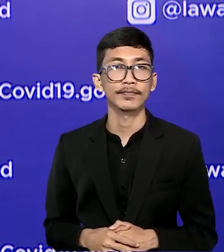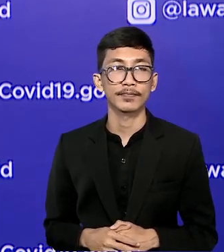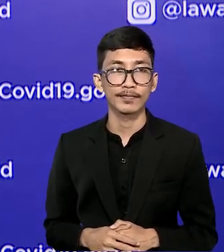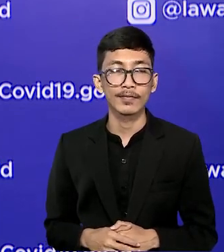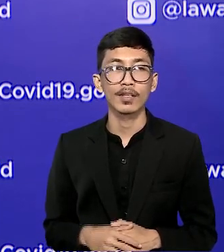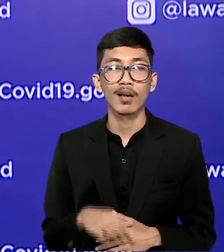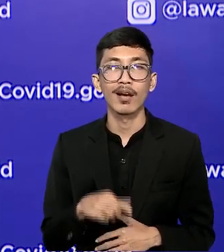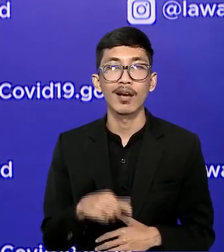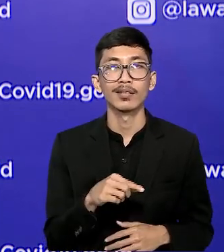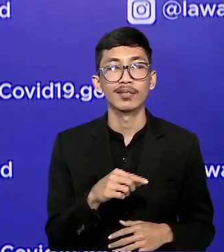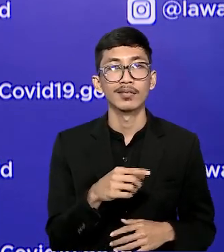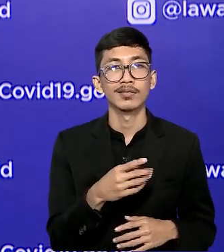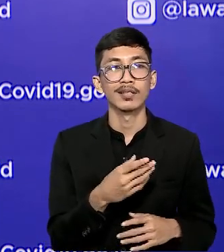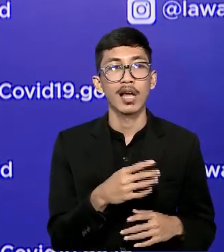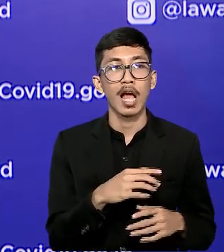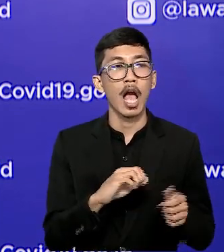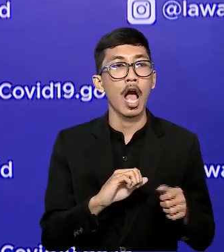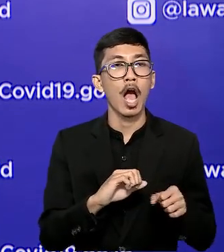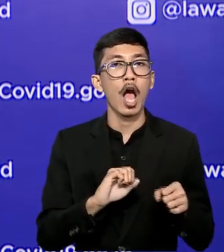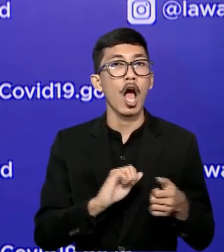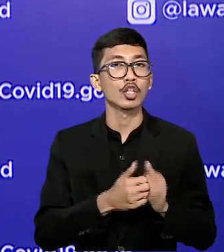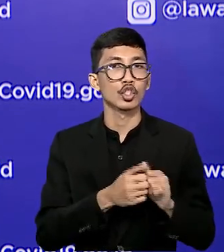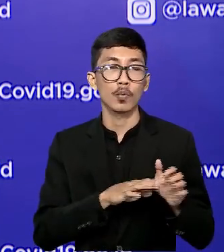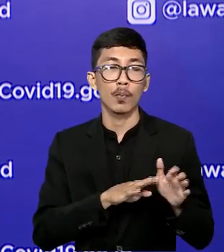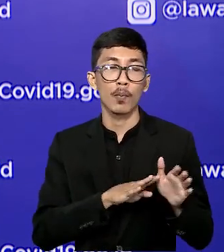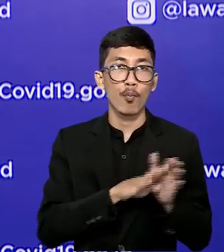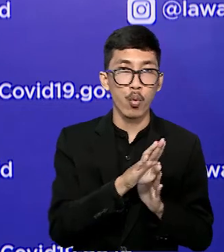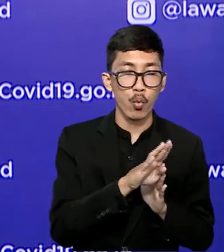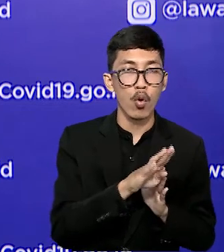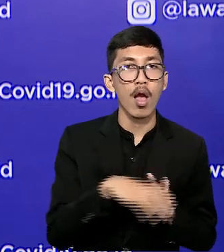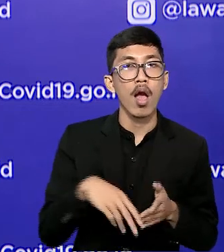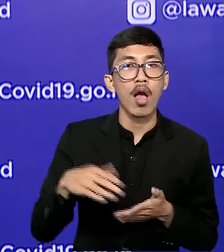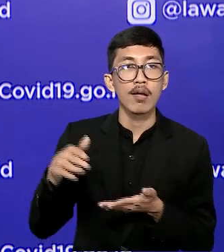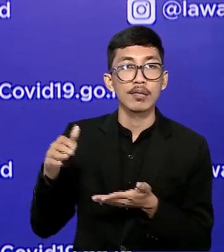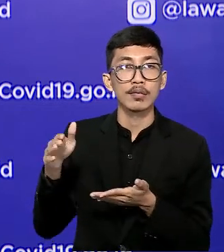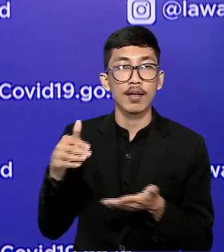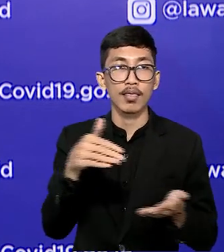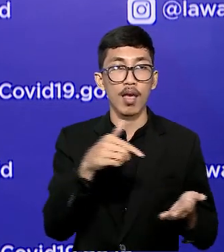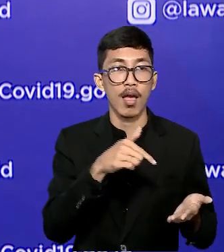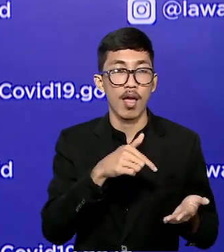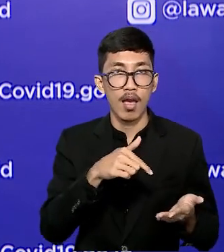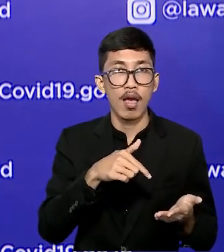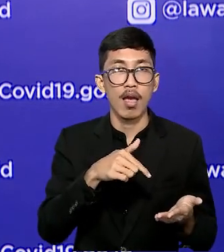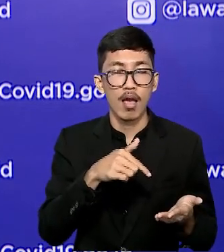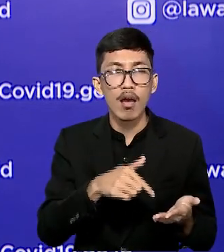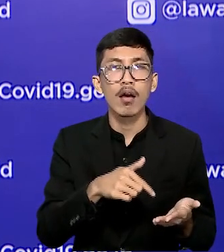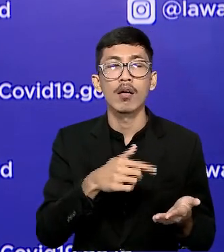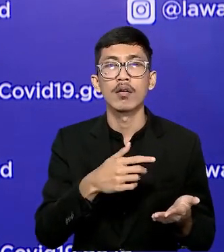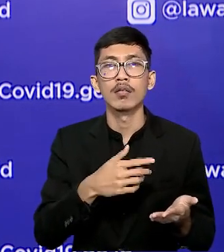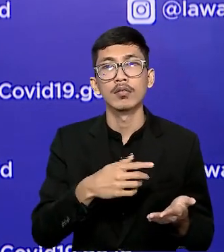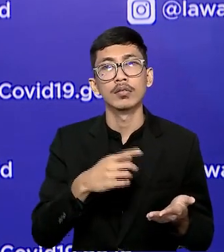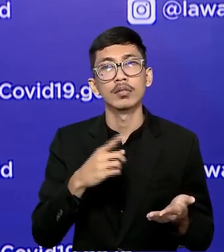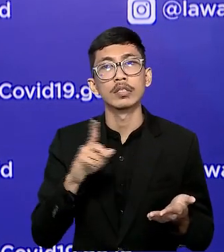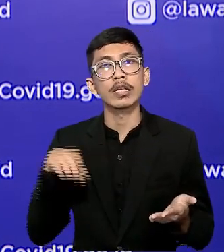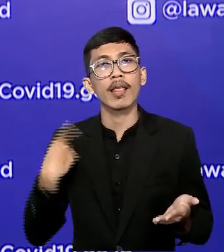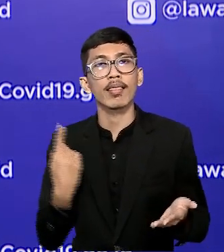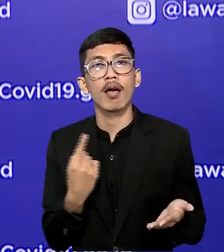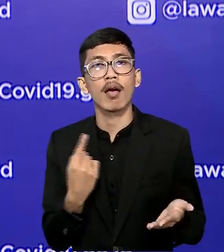pencegahan biasanya kasus meningkat melihat data historikal ini Apa yang bisa dilakukan oleh kita